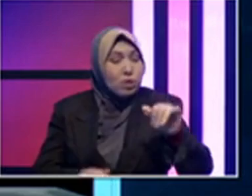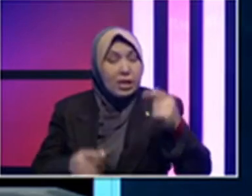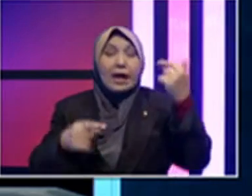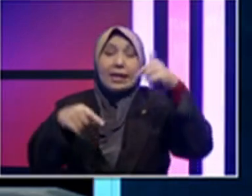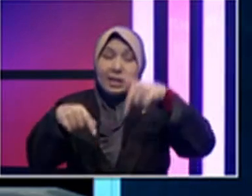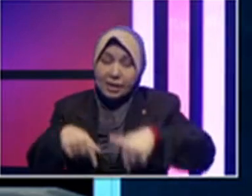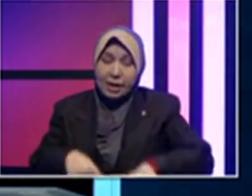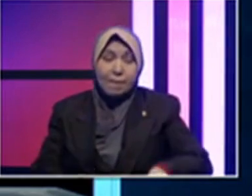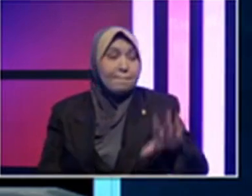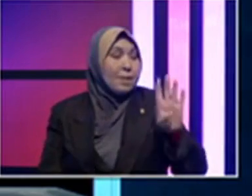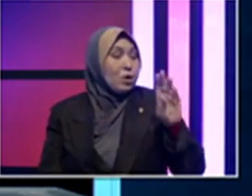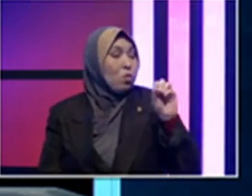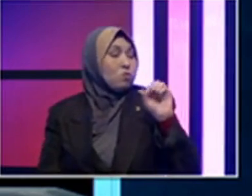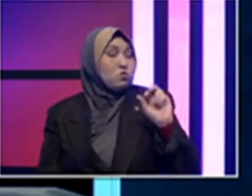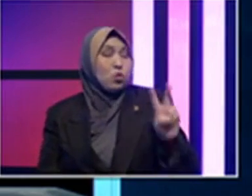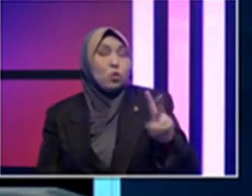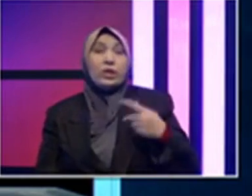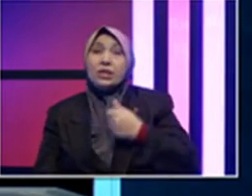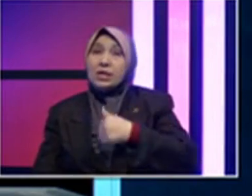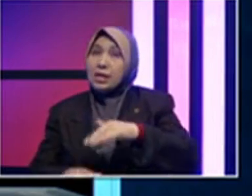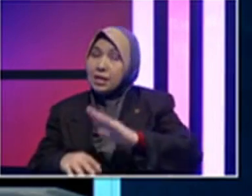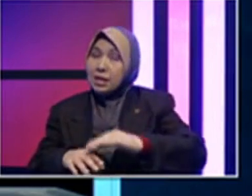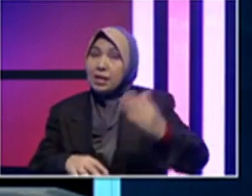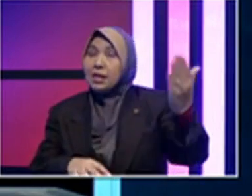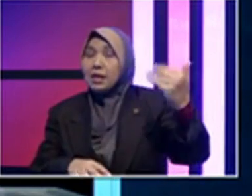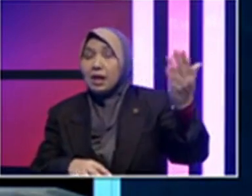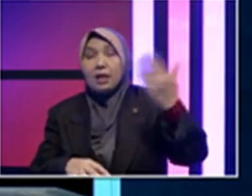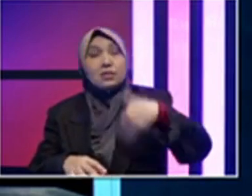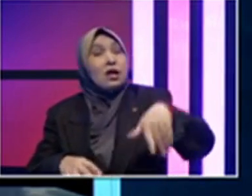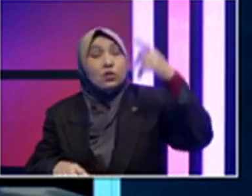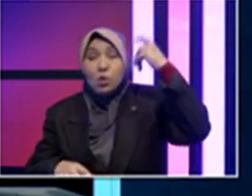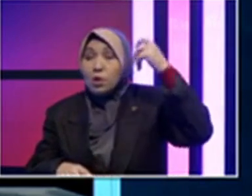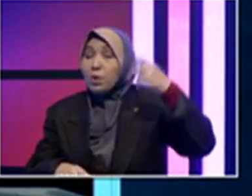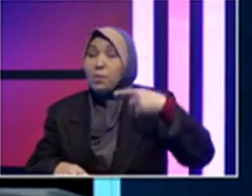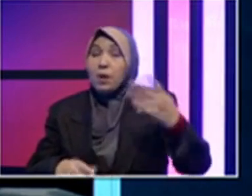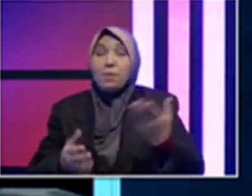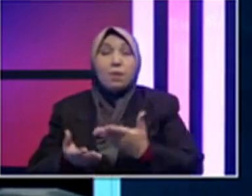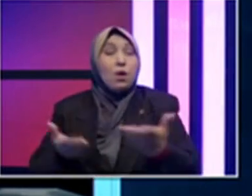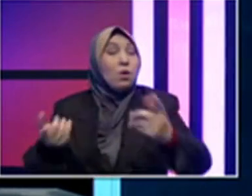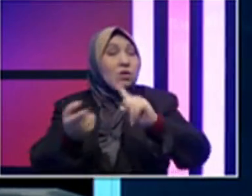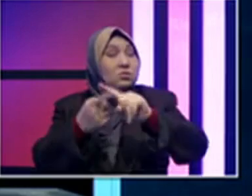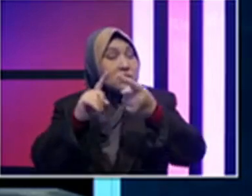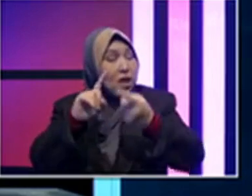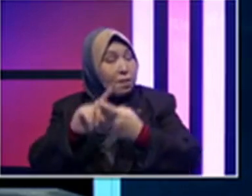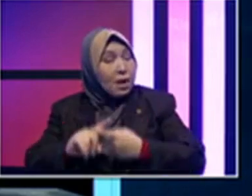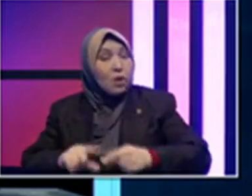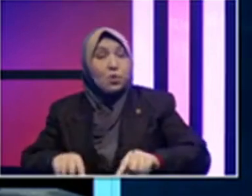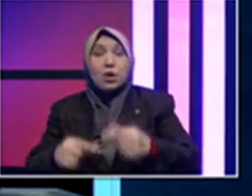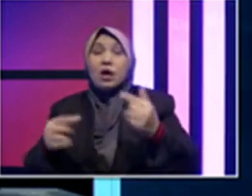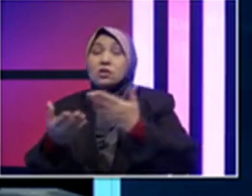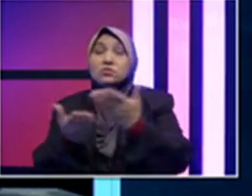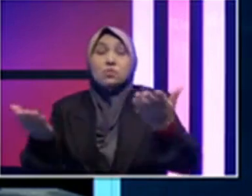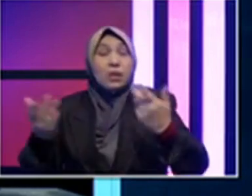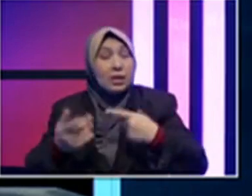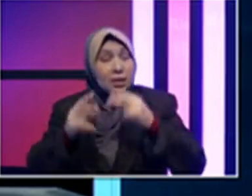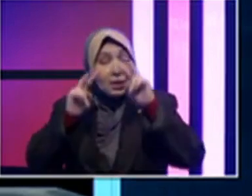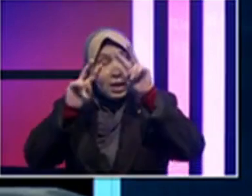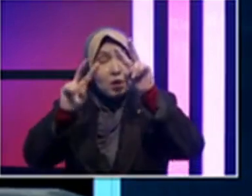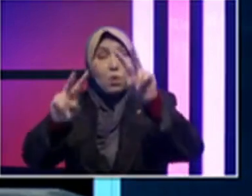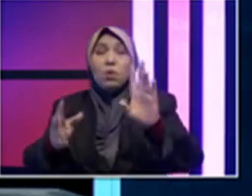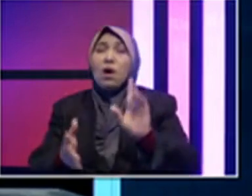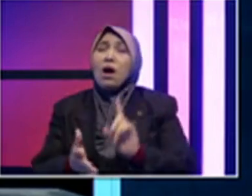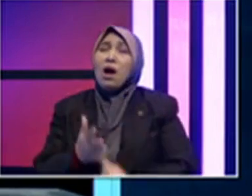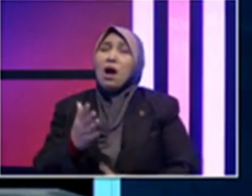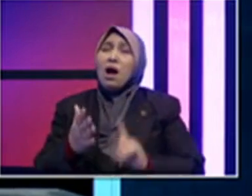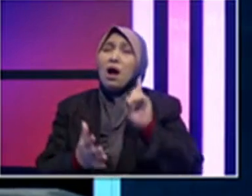yang ke-400 duo ini kita ajak pontoan ampuan ah sama-sama Alquran semuanya kita enak melihat Apakah